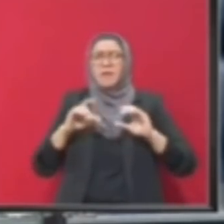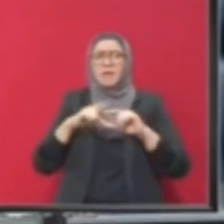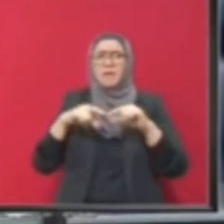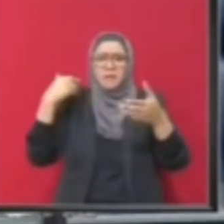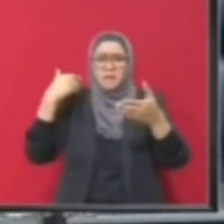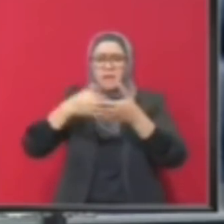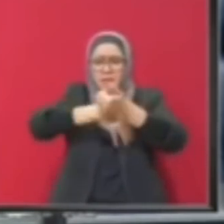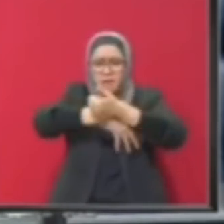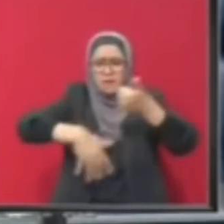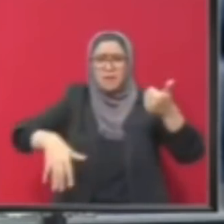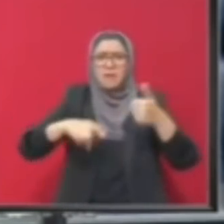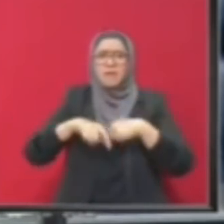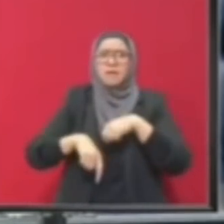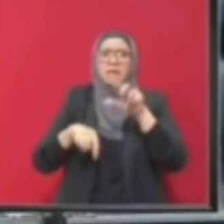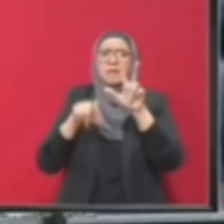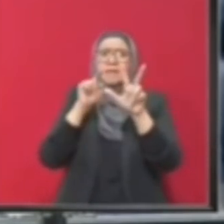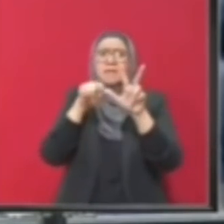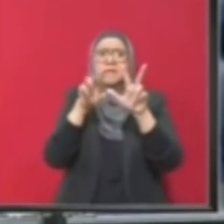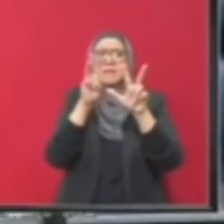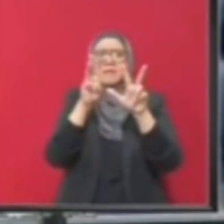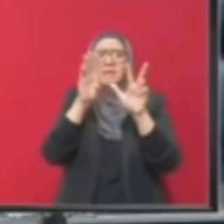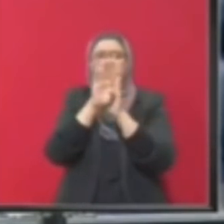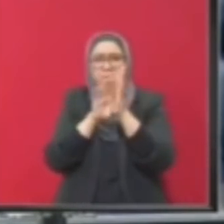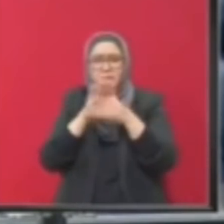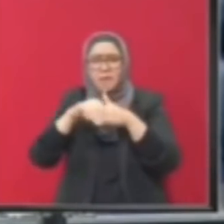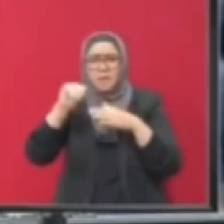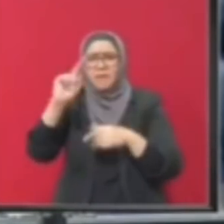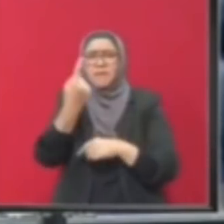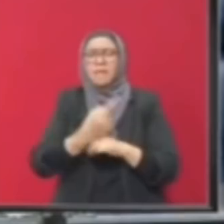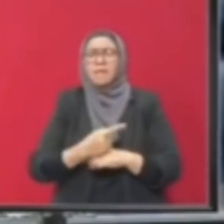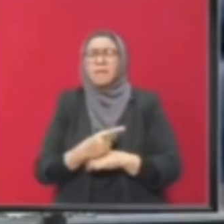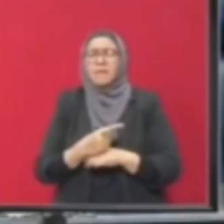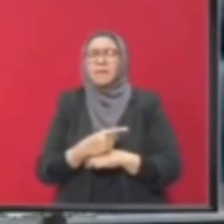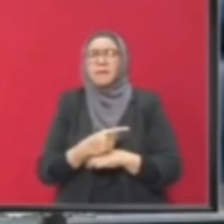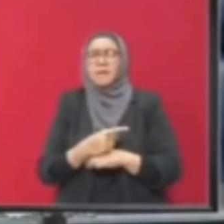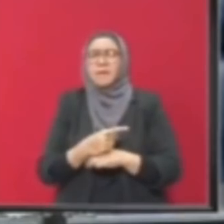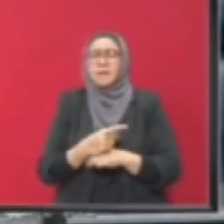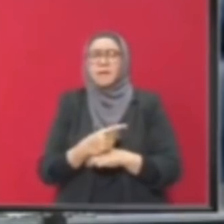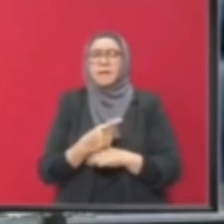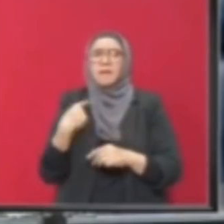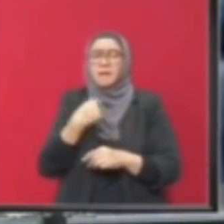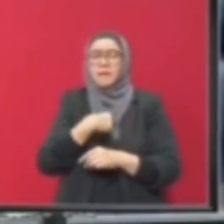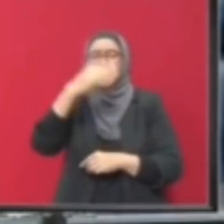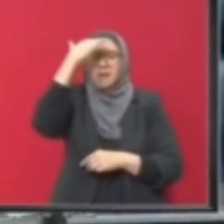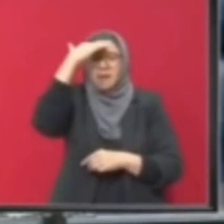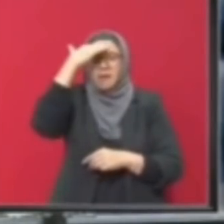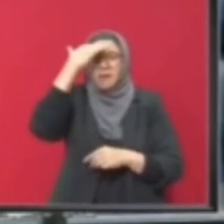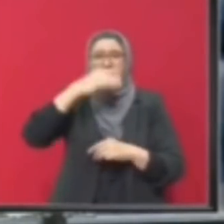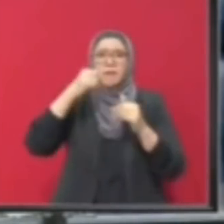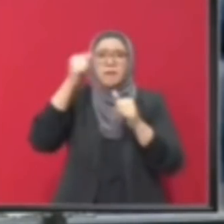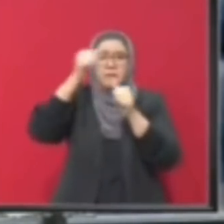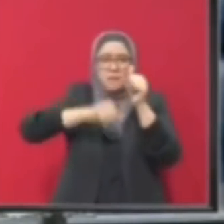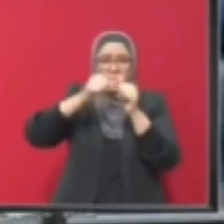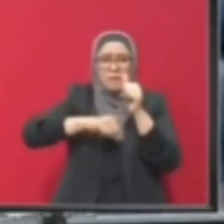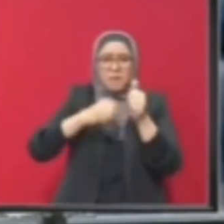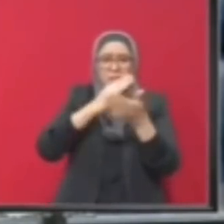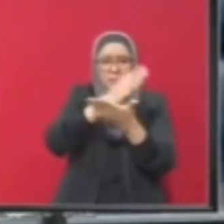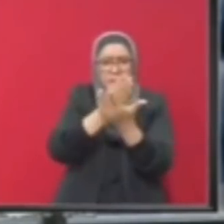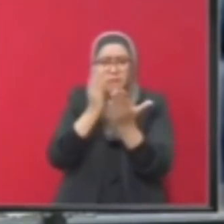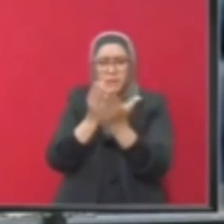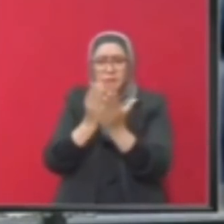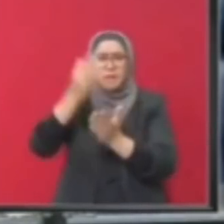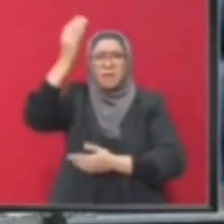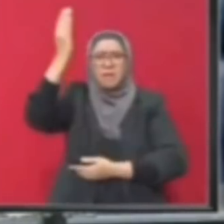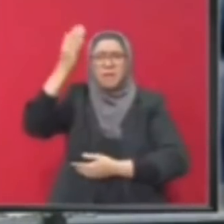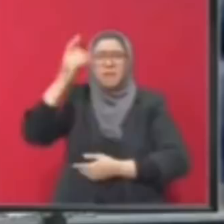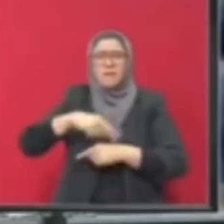lingkungan 3.6 bilion saja. Ya. Dan kita tahu dalam setiap belanjawan yang dibentangkan di peringkat negara kita, belanja